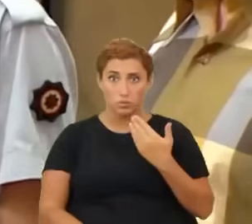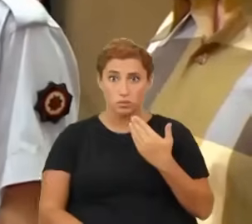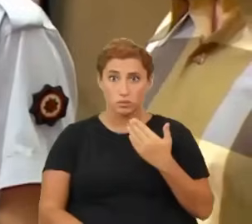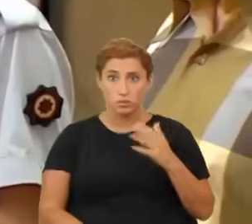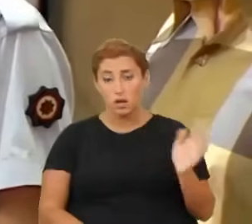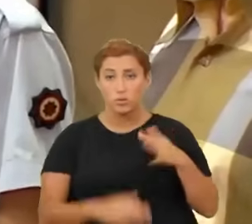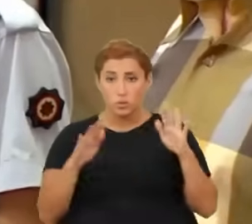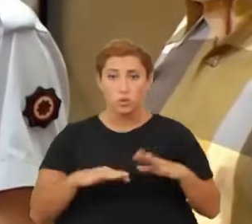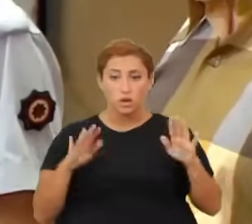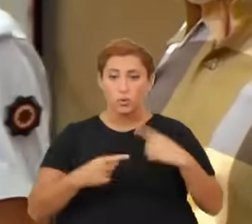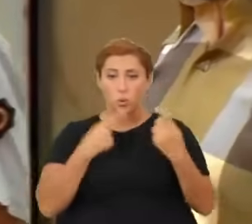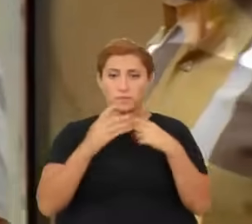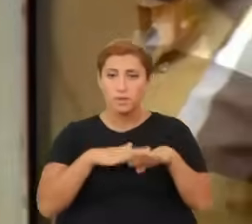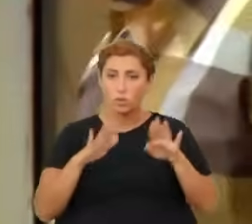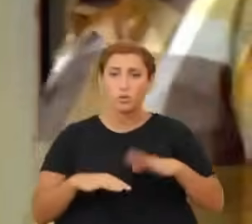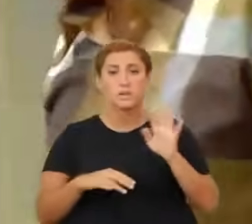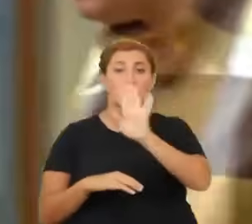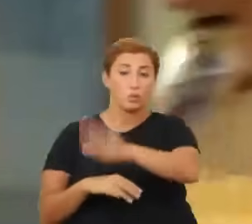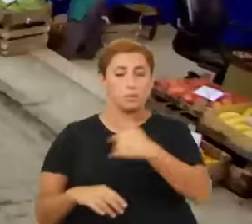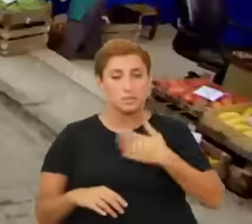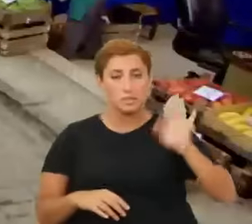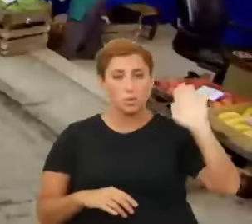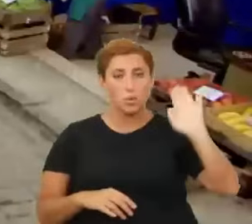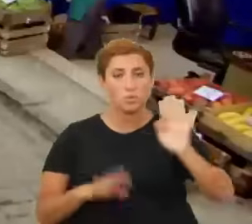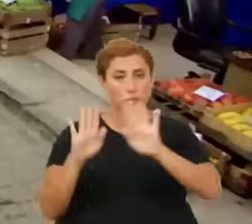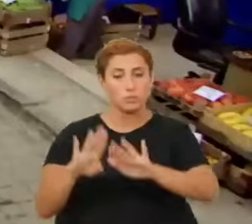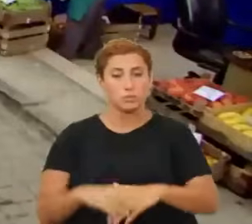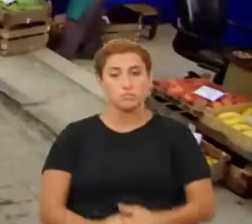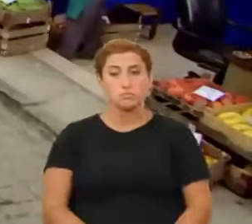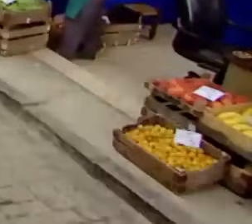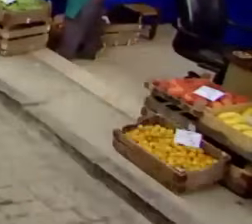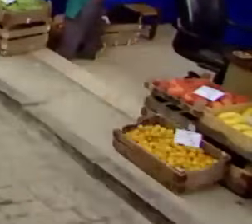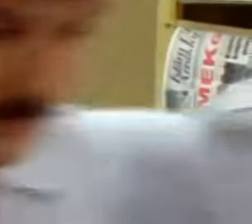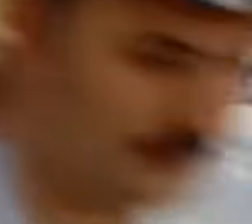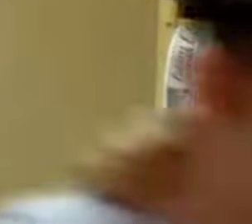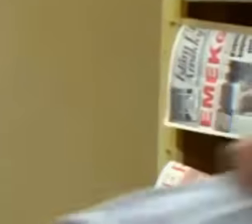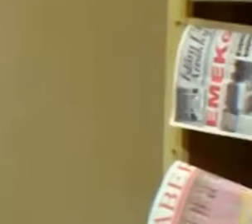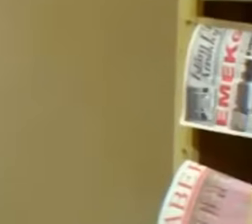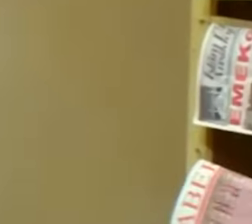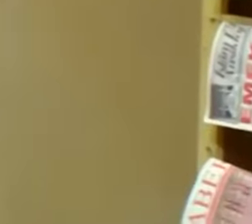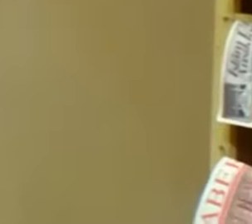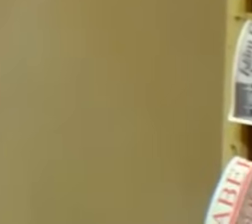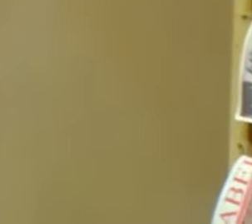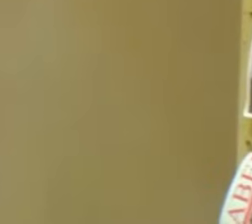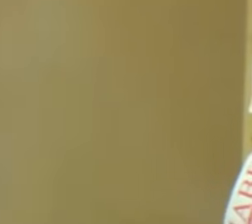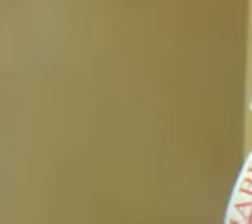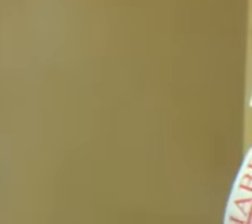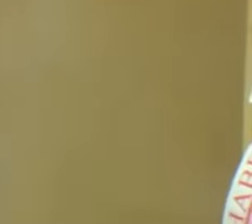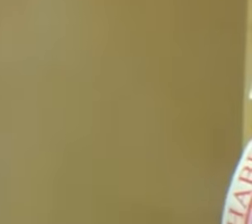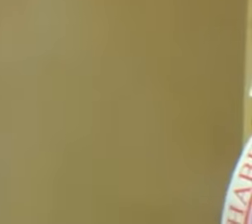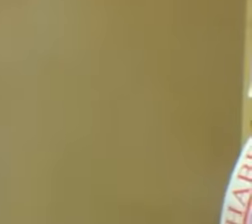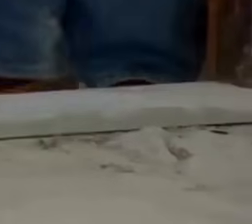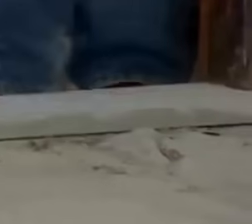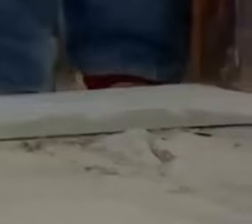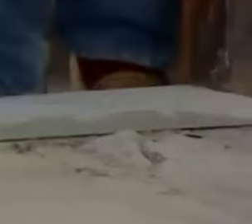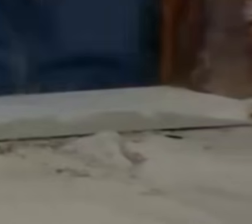Çorabımı çekmek için durduk kaldık burada. Niye durduk? Sen kal burada biz gidiyoruz. Evet. Gül ayrılırken Niyazi suratını astı,